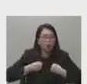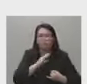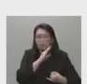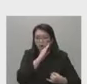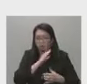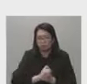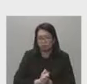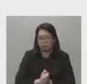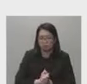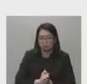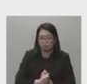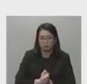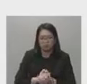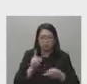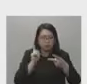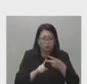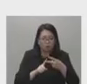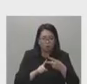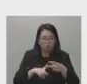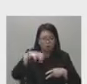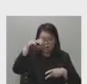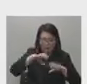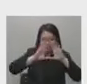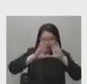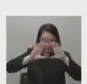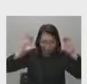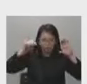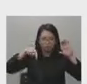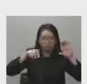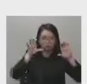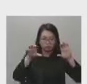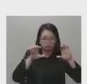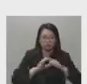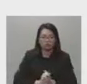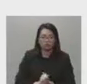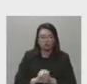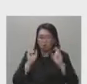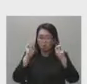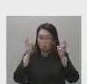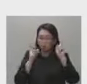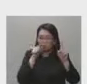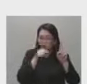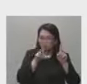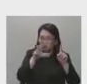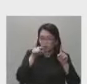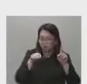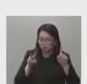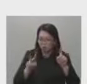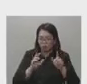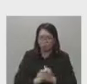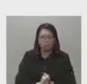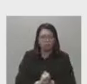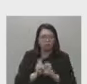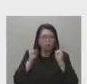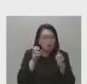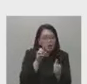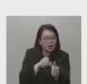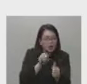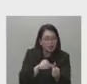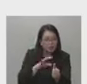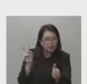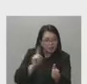ด์ถัดไปมีตราคุดนะนอกจากนี้ครับในหัวข้อที่ 1.3.2 ยังมีการแนะนำให้